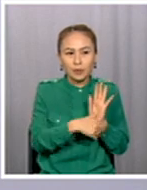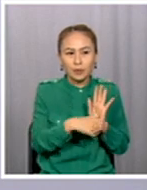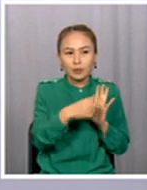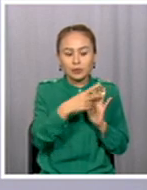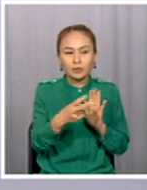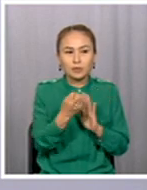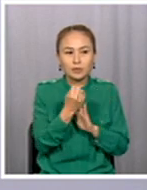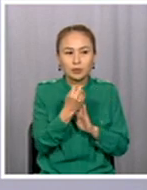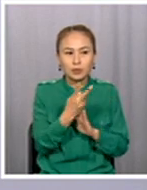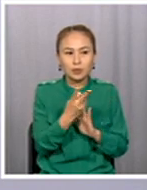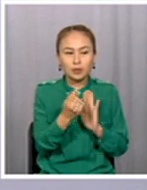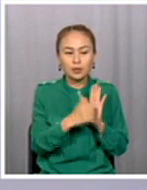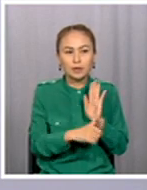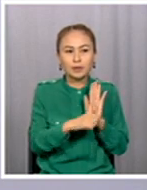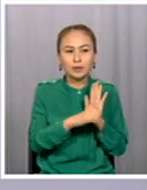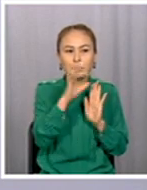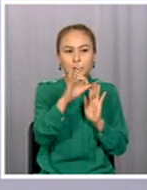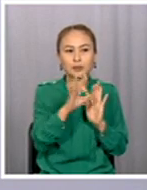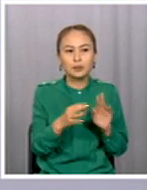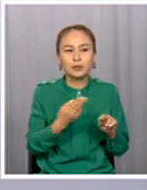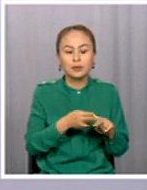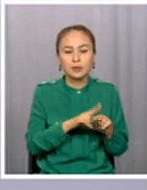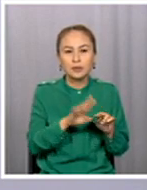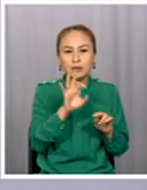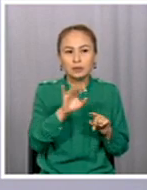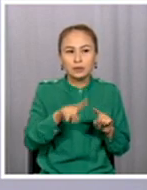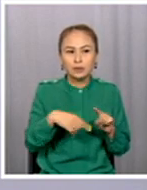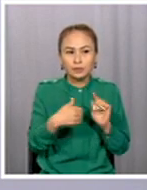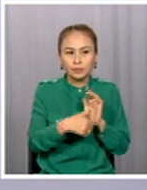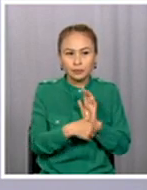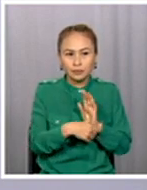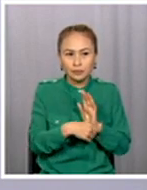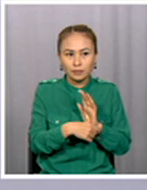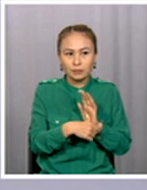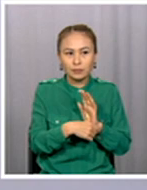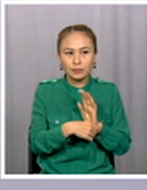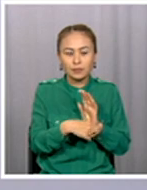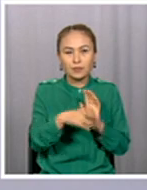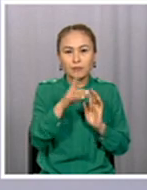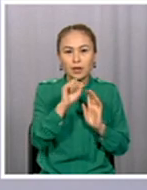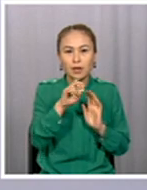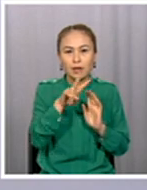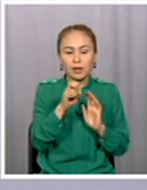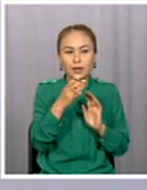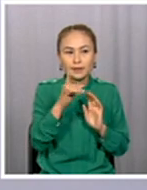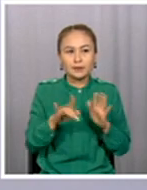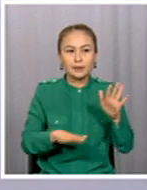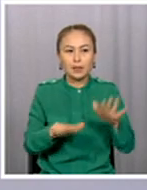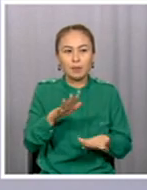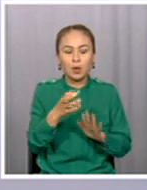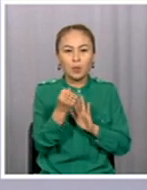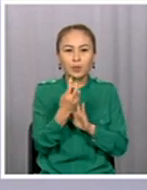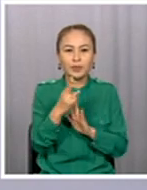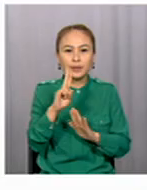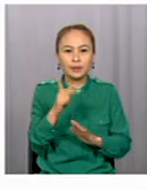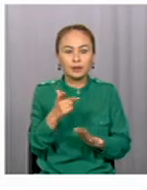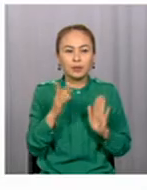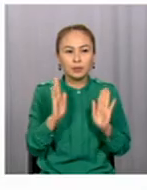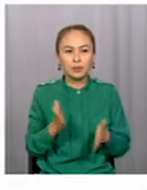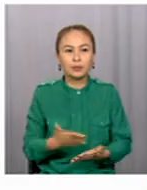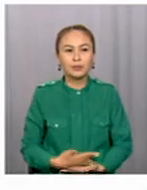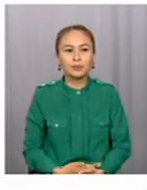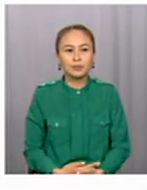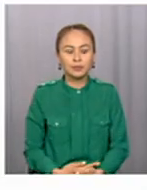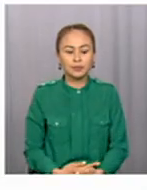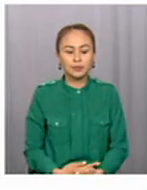себебі 60% дегеніміз 0,16, олай болса, мына қалайының салмағы 12 кг екен.